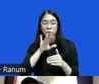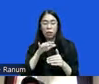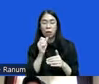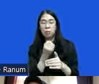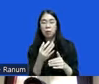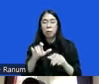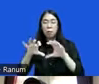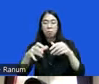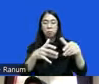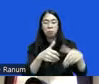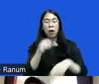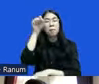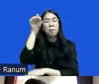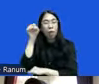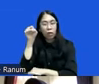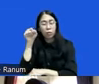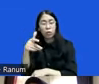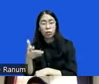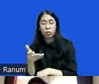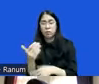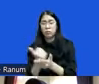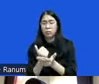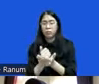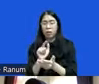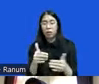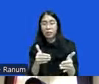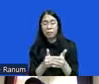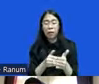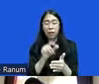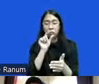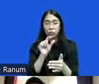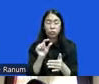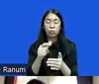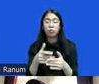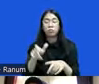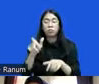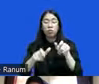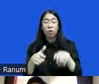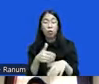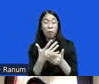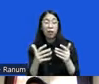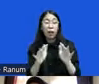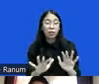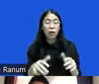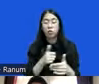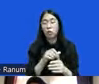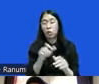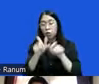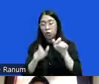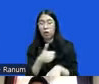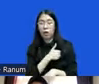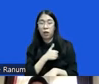pihak dan pelaku begitu apakah memang hanya terbatas pada tokoh masyarakat saja tokoh agama tokoh adat